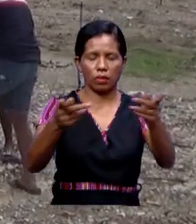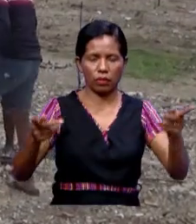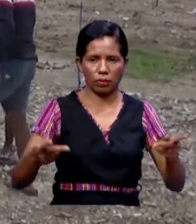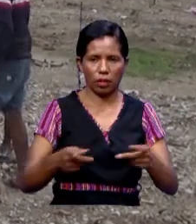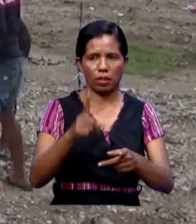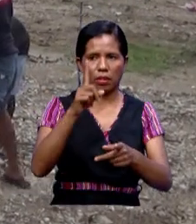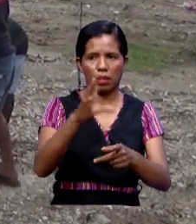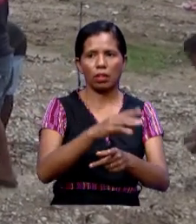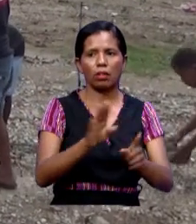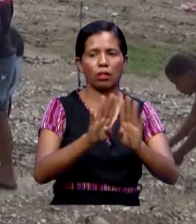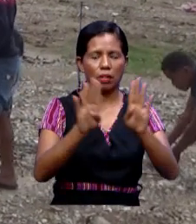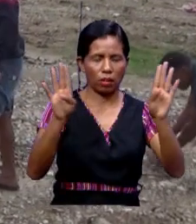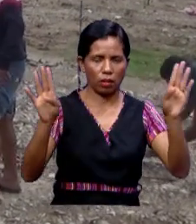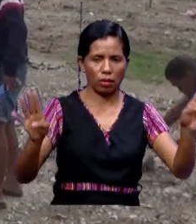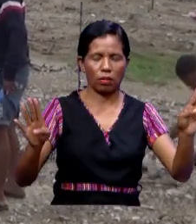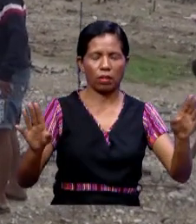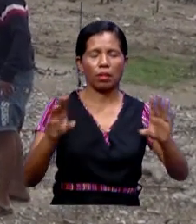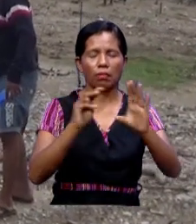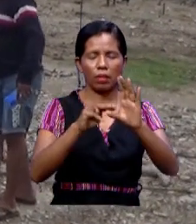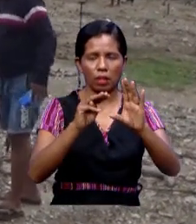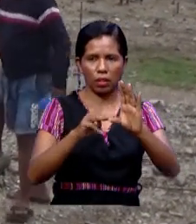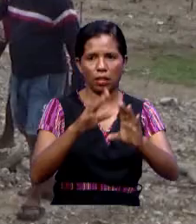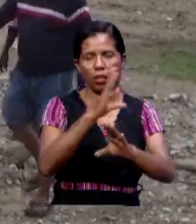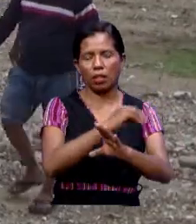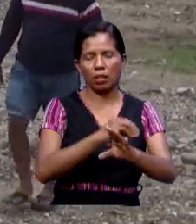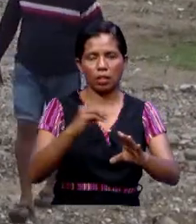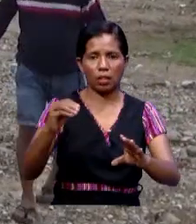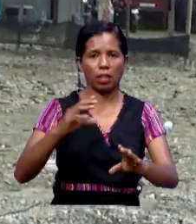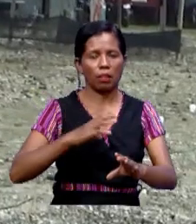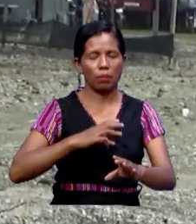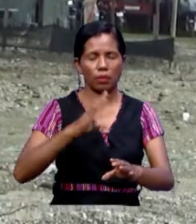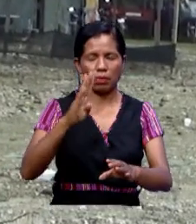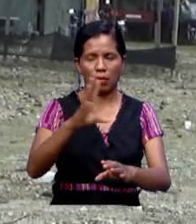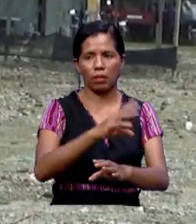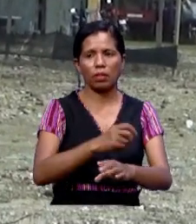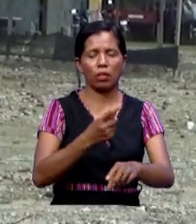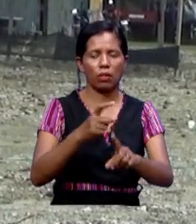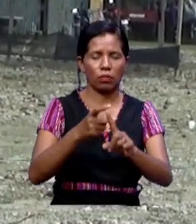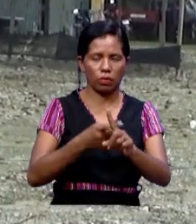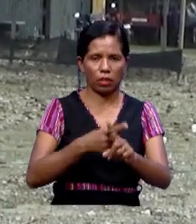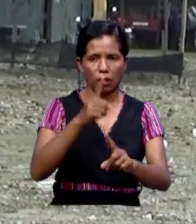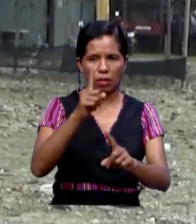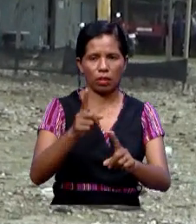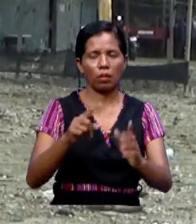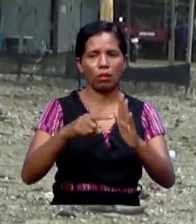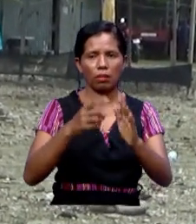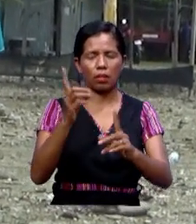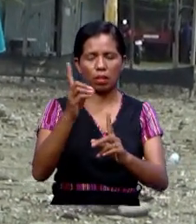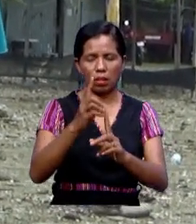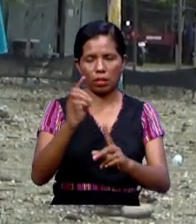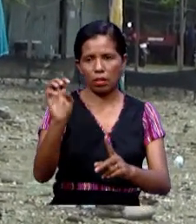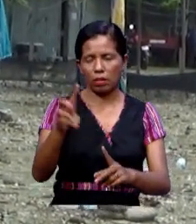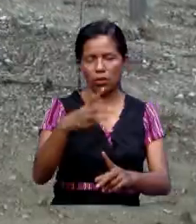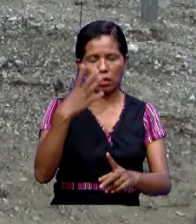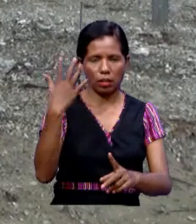ida, huriloque bazar barato e amorularan área Kampung Baru, duração tempo fulan ida. Hau si loro sanolo resin